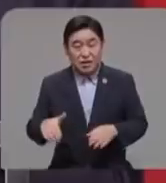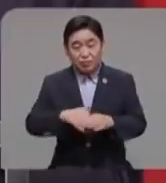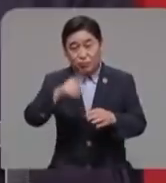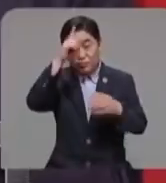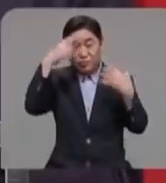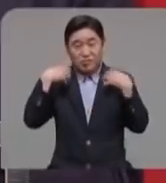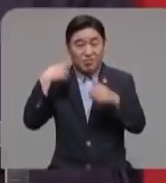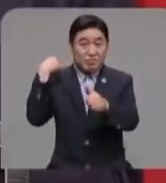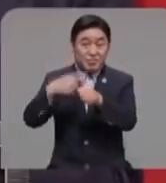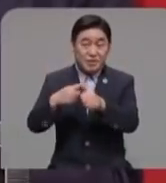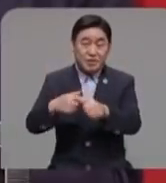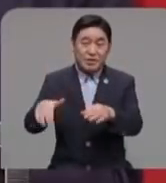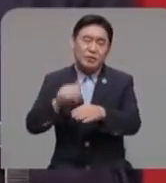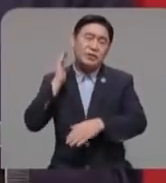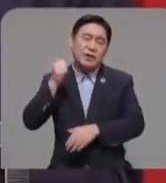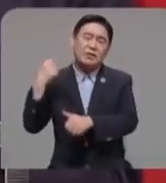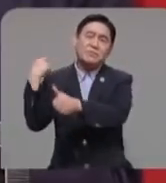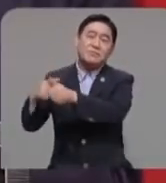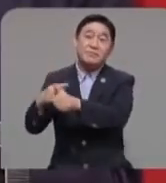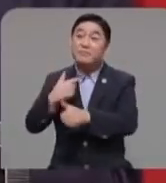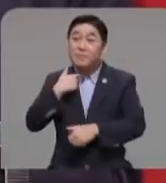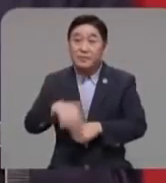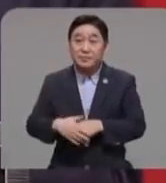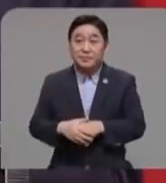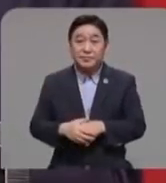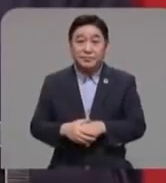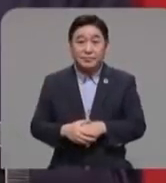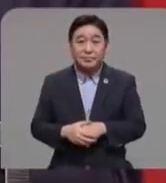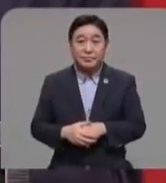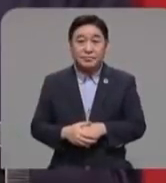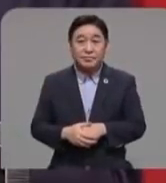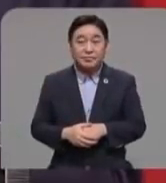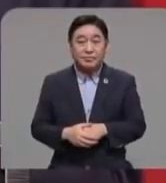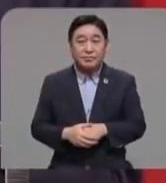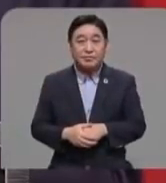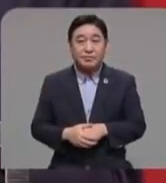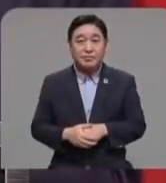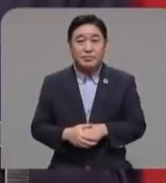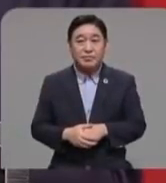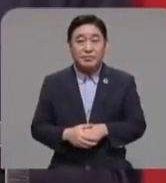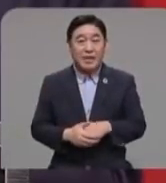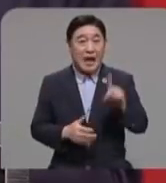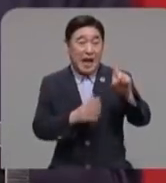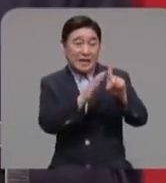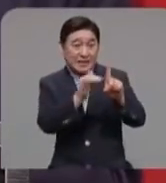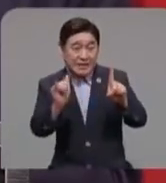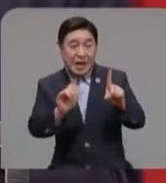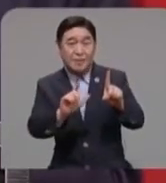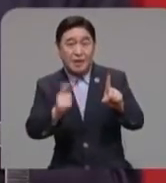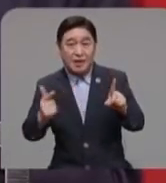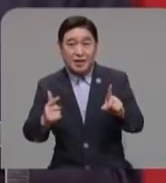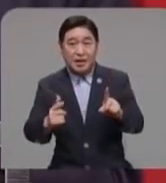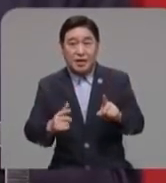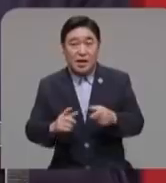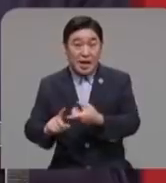비판해도 네. 문재인 대통령을 비판하는 건 내가 아니 보지가. 그게 다 어? 한 사람이 아니라 전부 연합해서 한 일이기